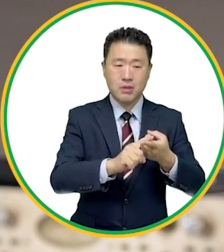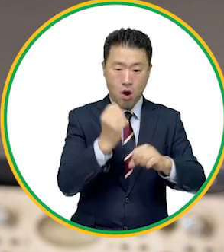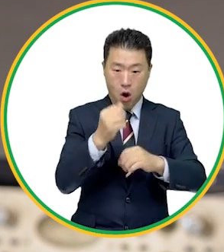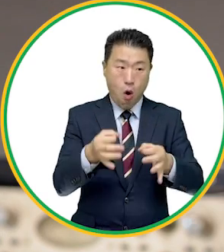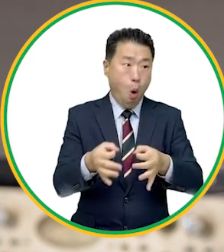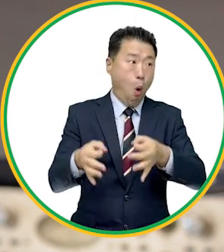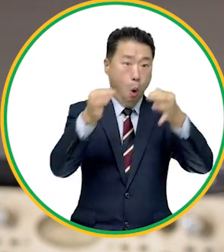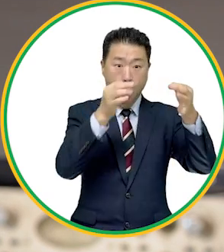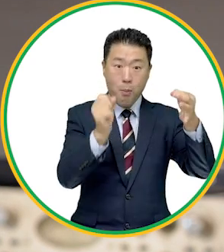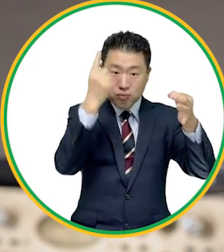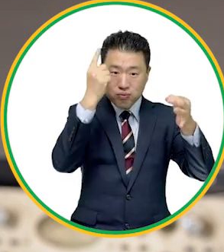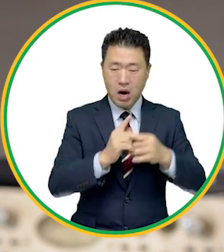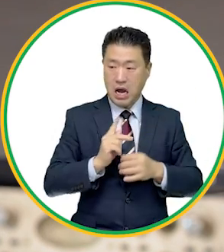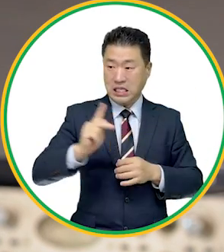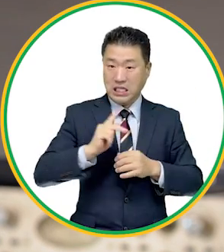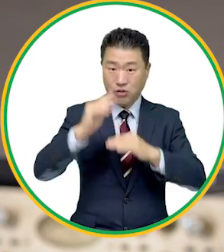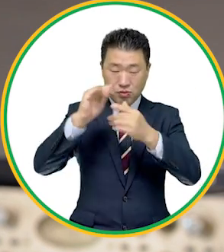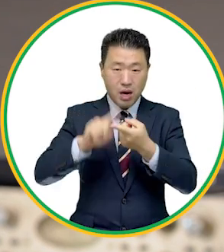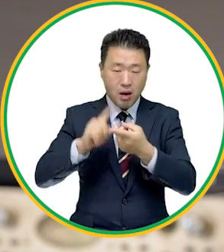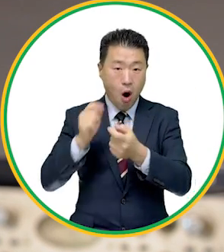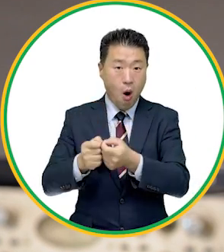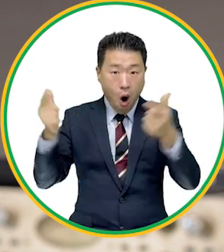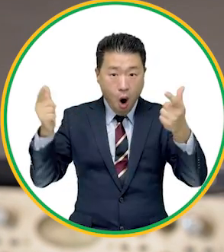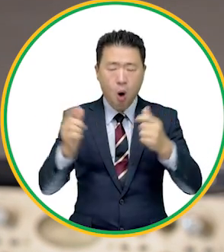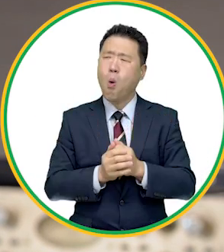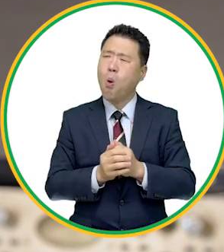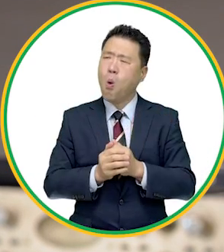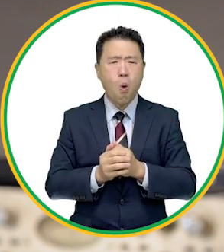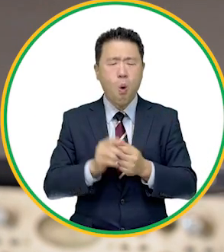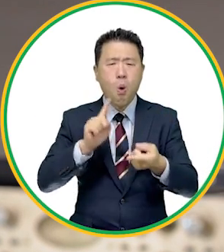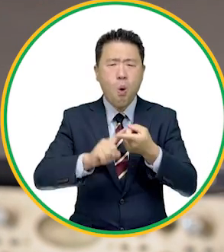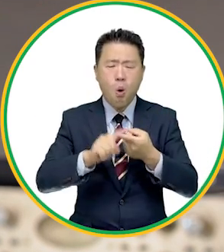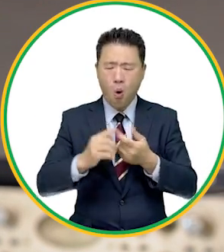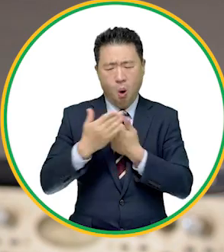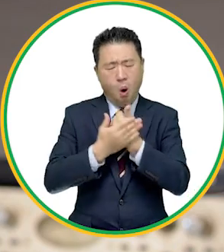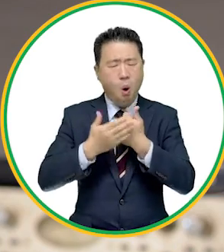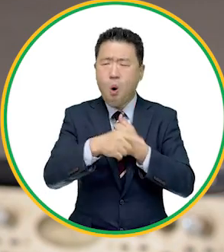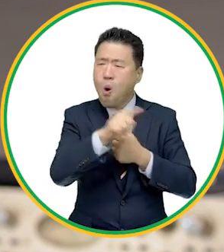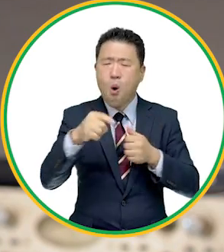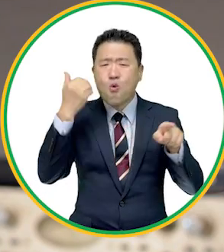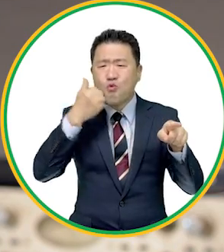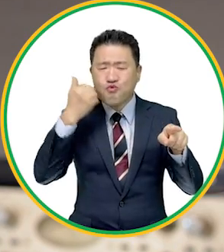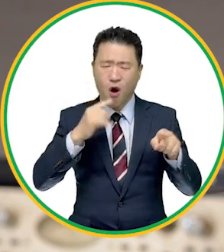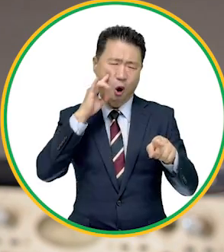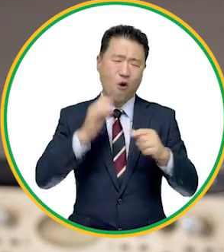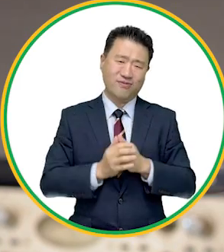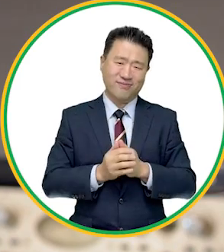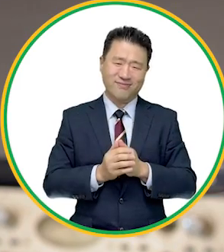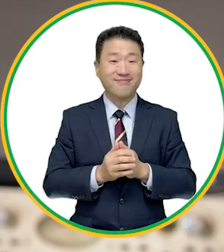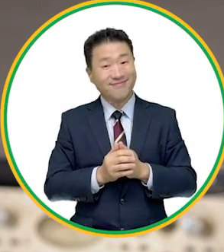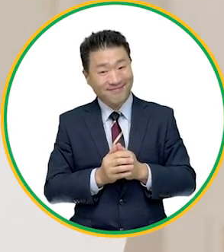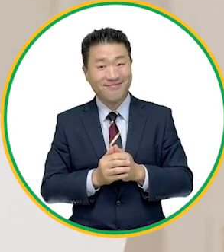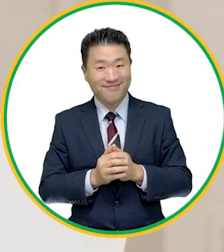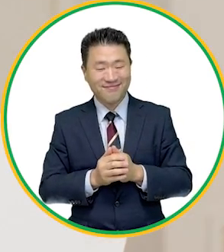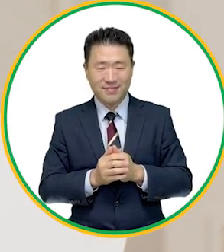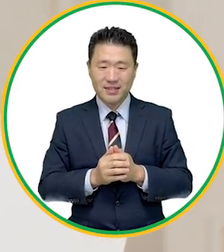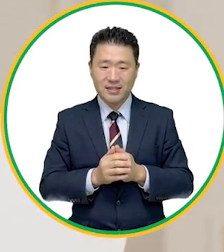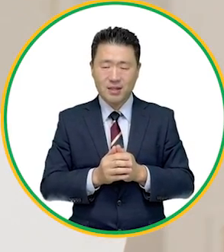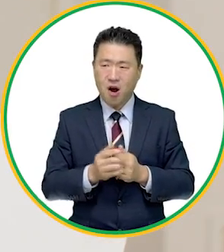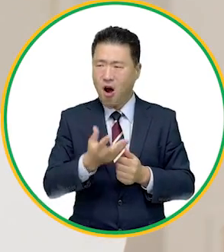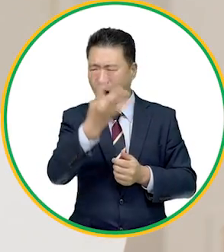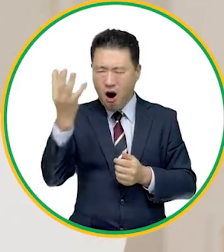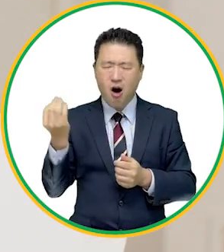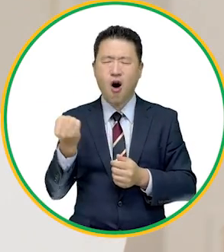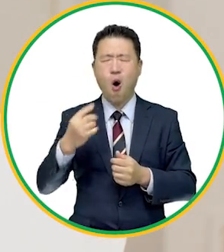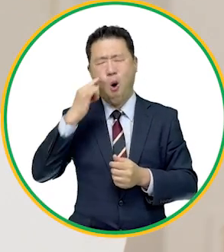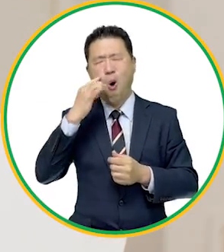공시가격이 오르면서 총 대출 한도도 상향이 됐는데 그럼 어떤 분들이 혜택을 받는 건지도 궁금해하실 것 같아요. 그렇습니다.